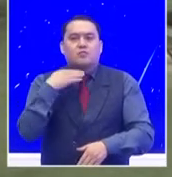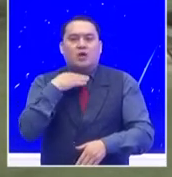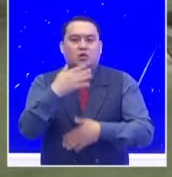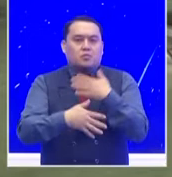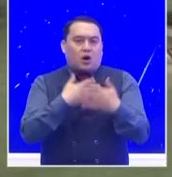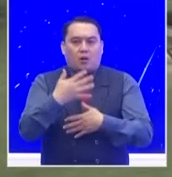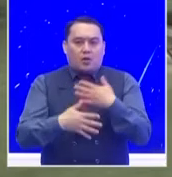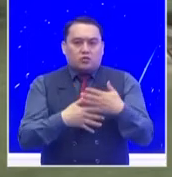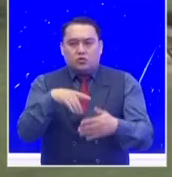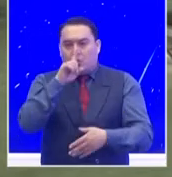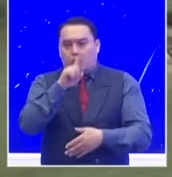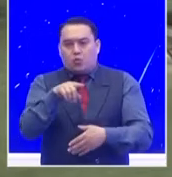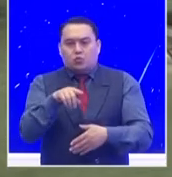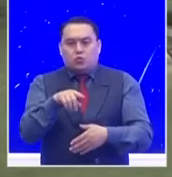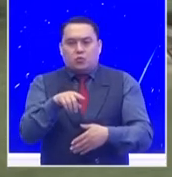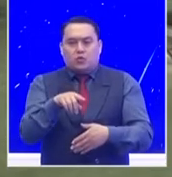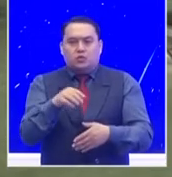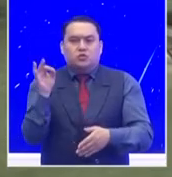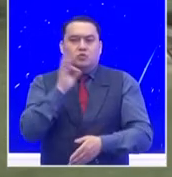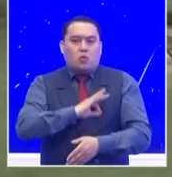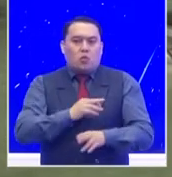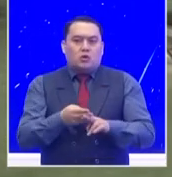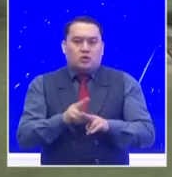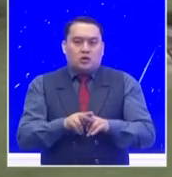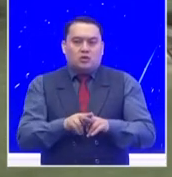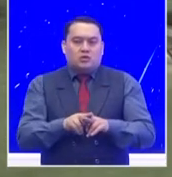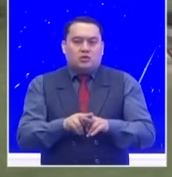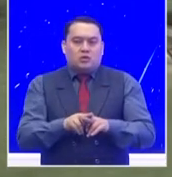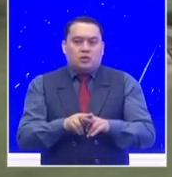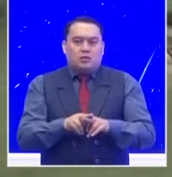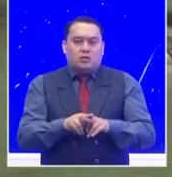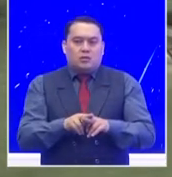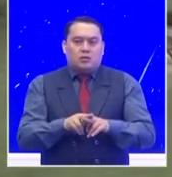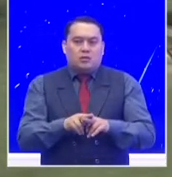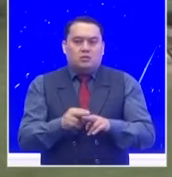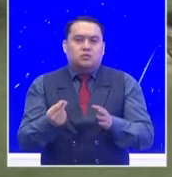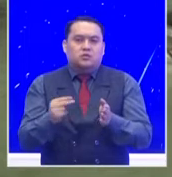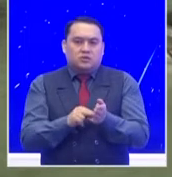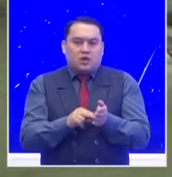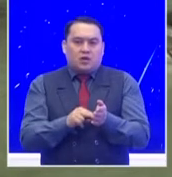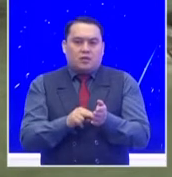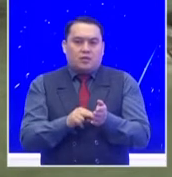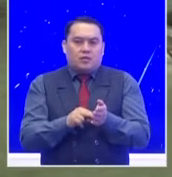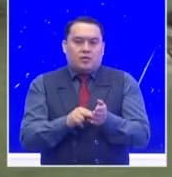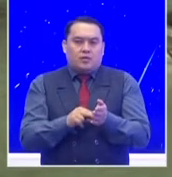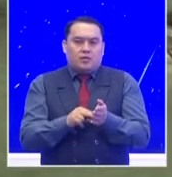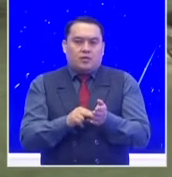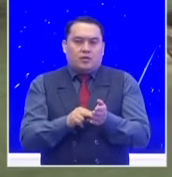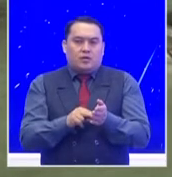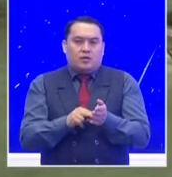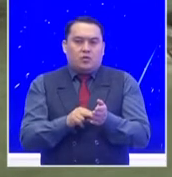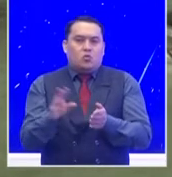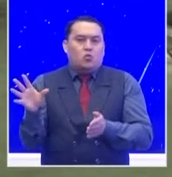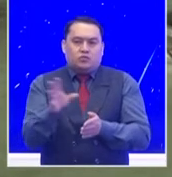мясопереработающие, не будем отдавать, не будем использовать вот этот момент, отдавать маленькую цену фермеров. Ну, значит,